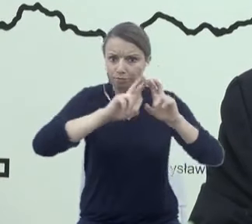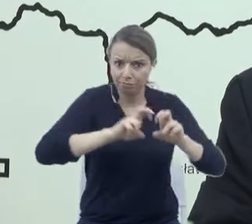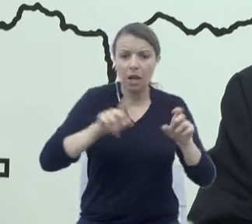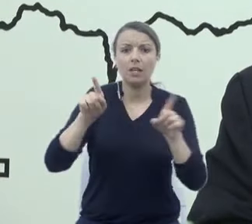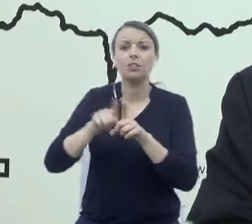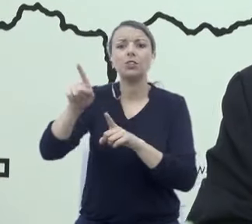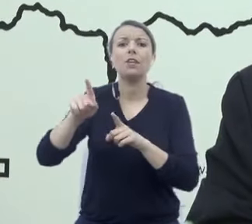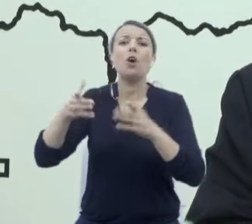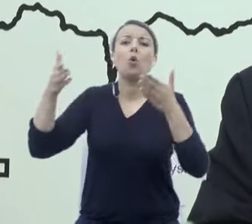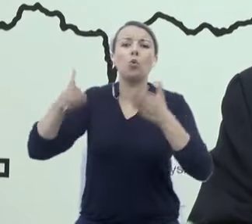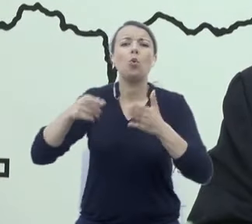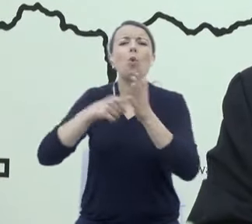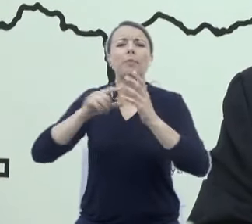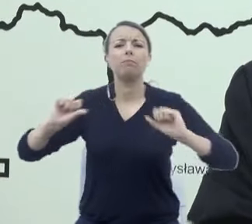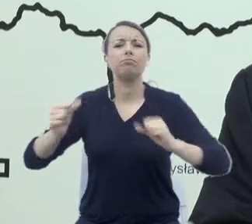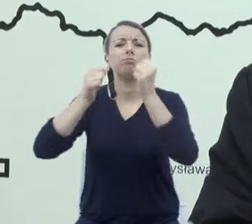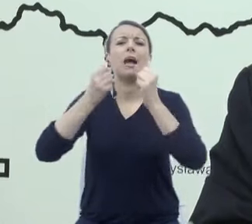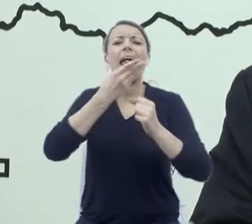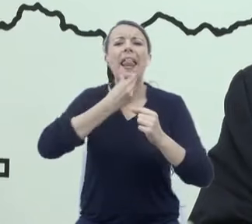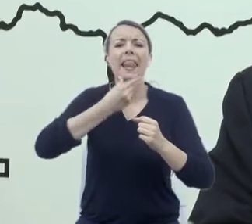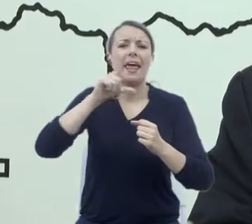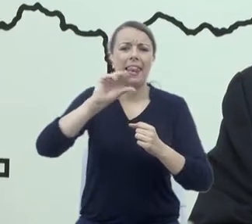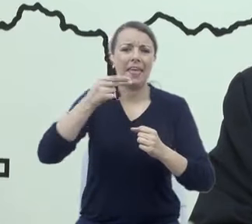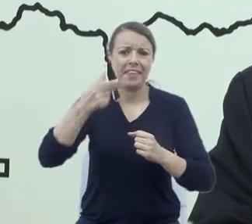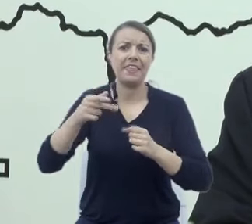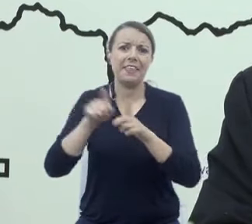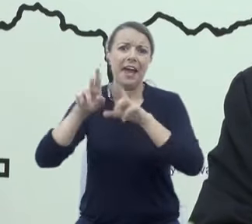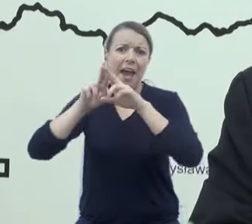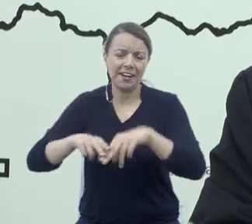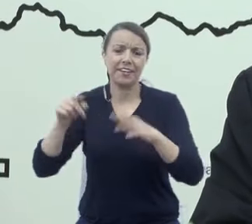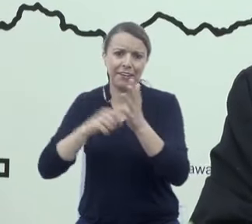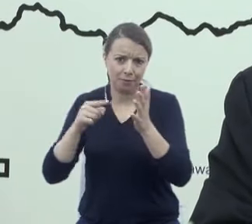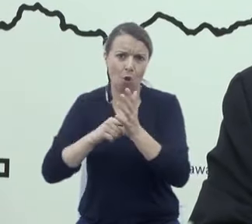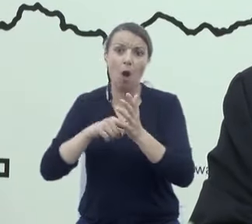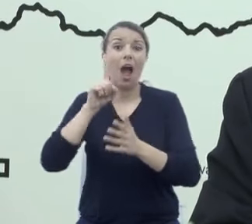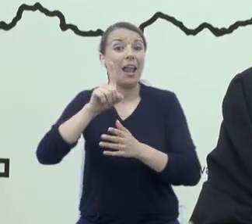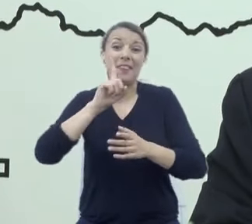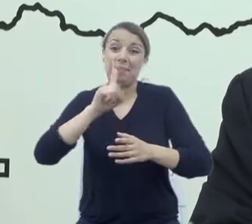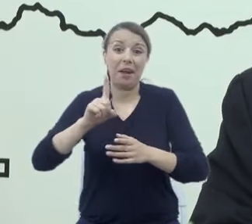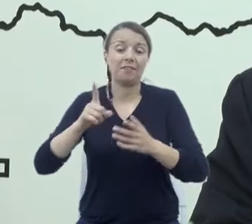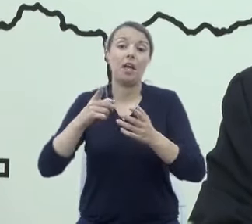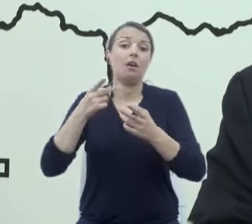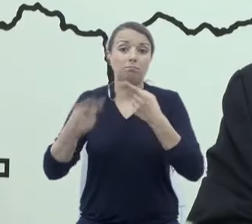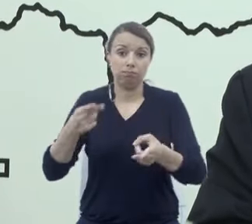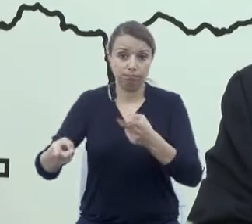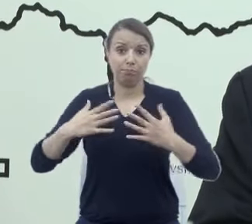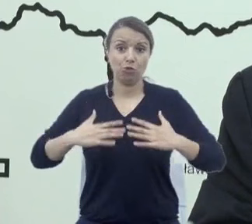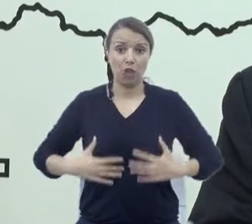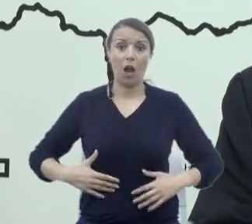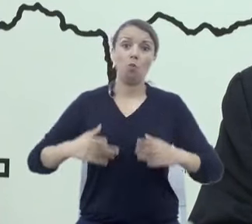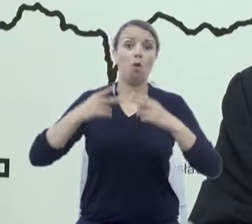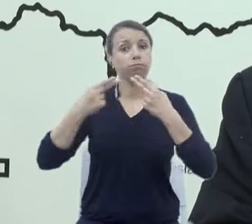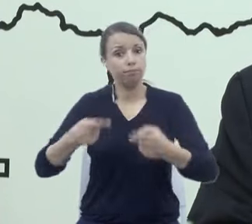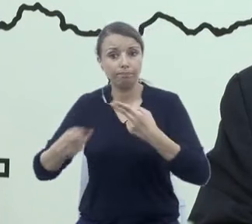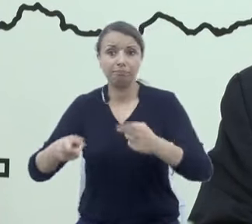szczątkami. Nikt nie badał, nie było ekshumacji, nie badano szczątków, nie mamy zielonego pojęcia, w jaki sposób